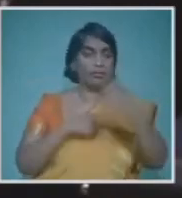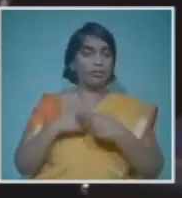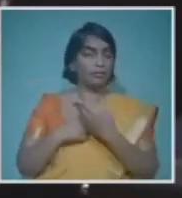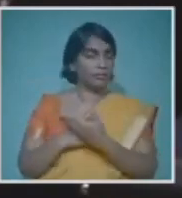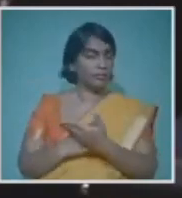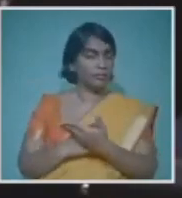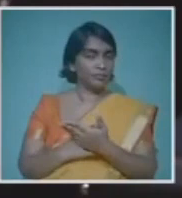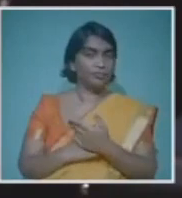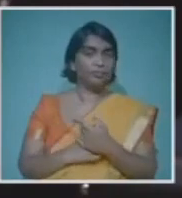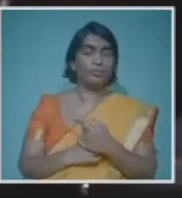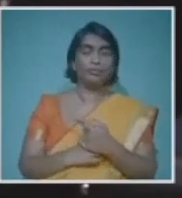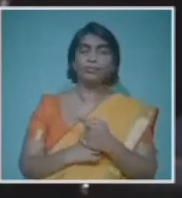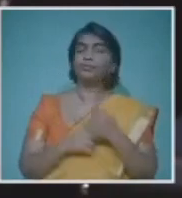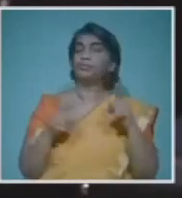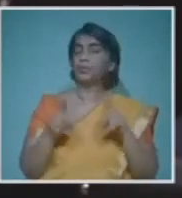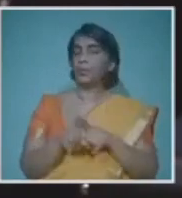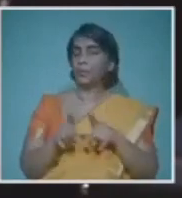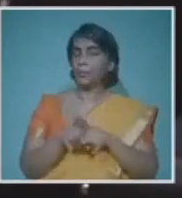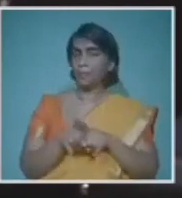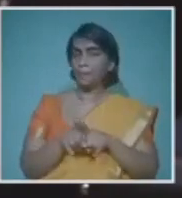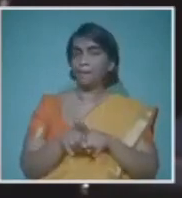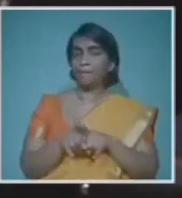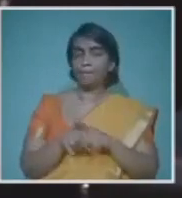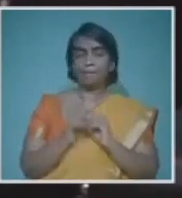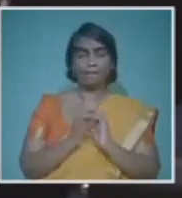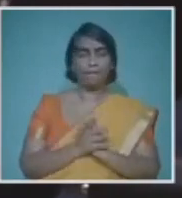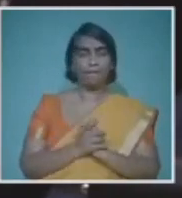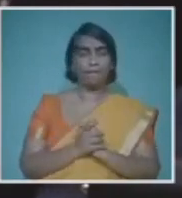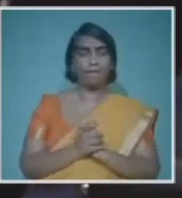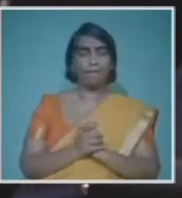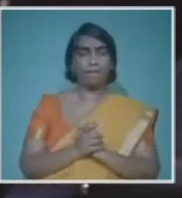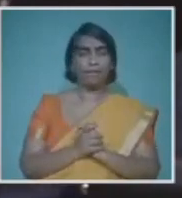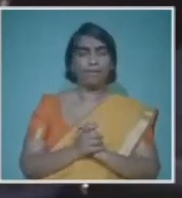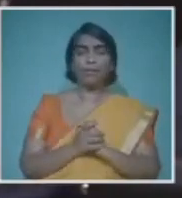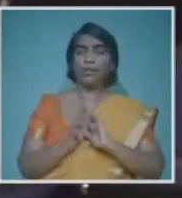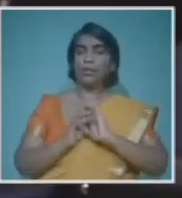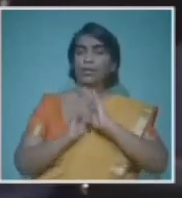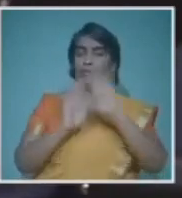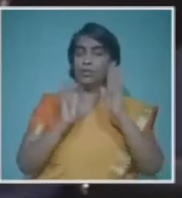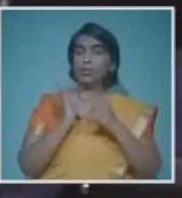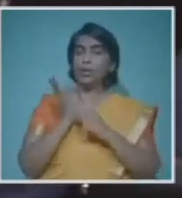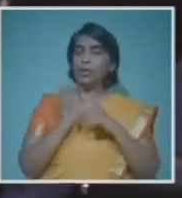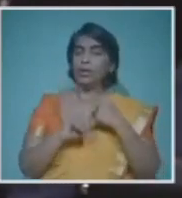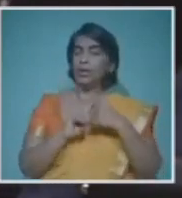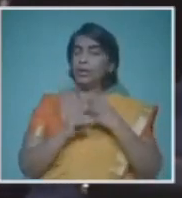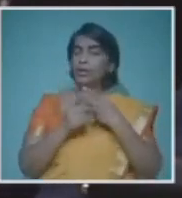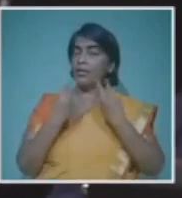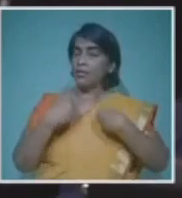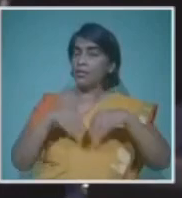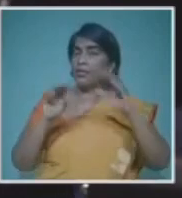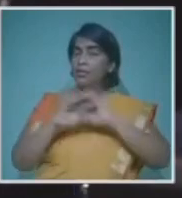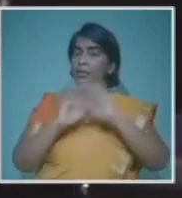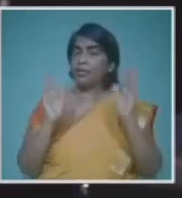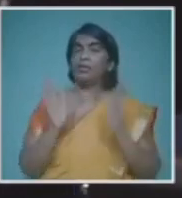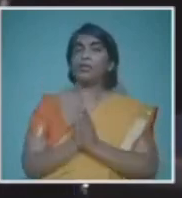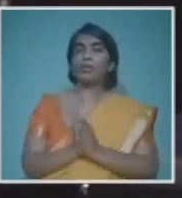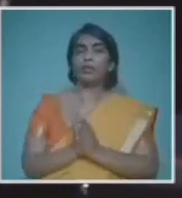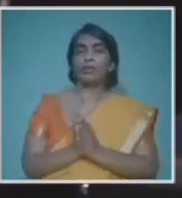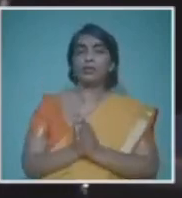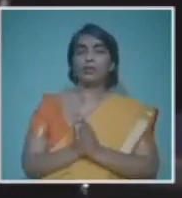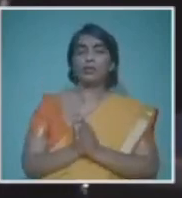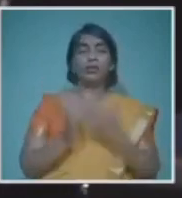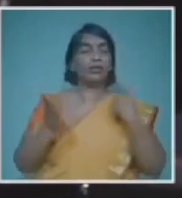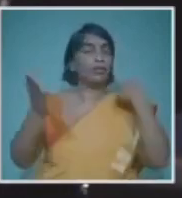එකට. අබදුසාන දීලා තියෙනවා රිජිඩ් ටයර් කම්පැනියට. මේ දීපු බදු ඔක්කොම බදුසහන ටික